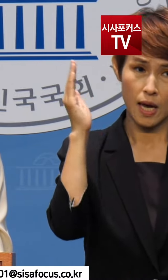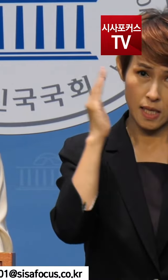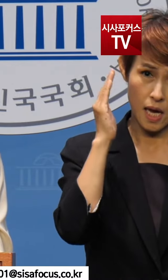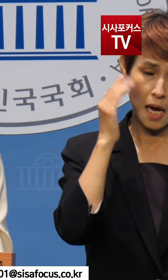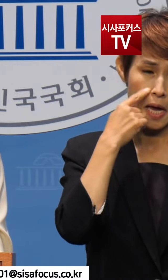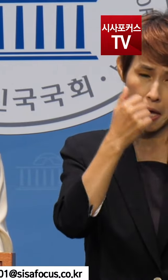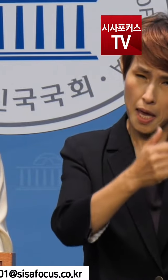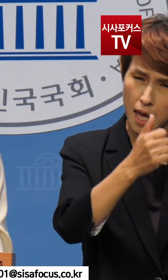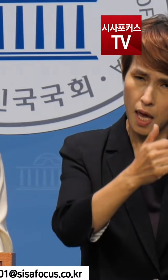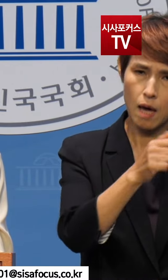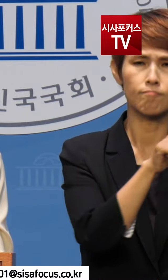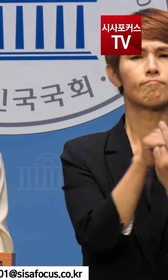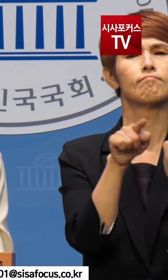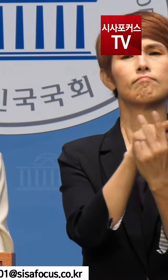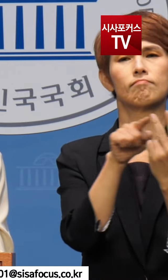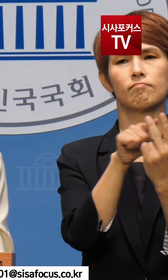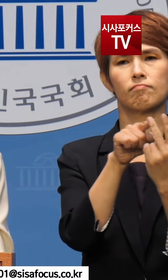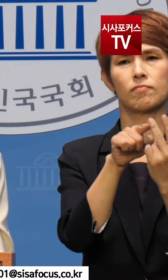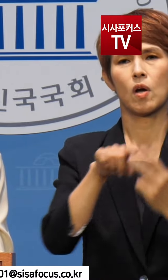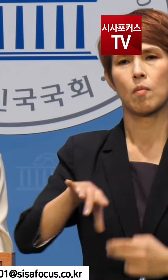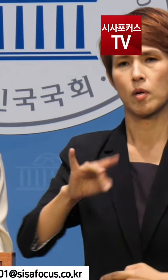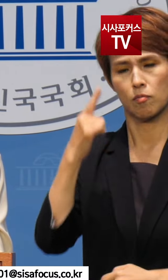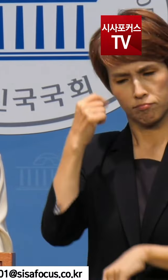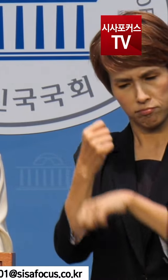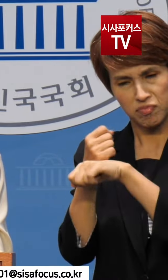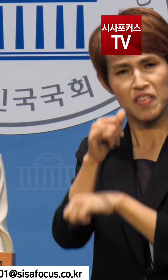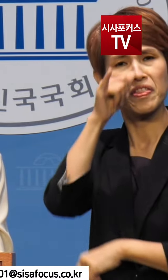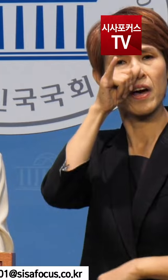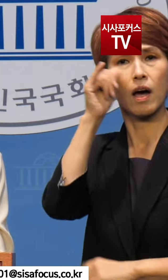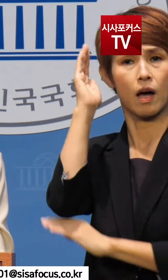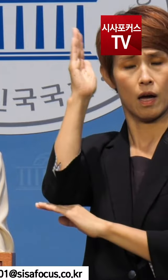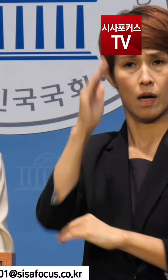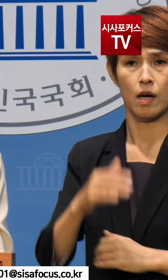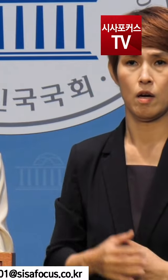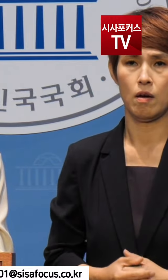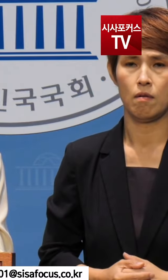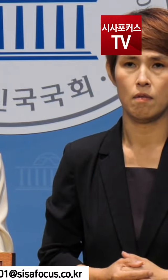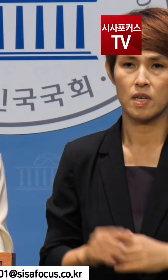대상으로 실험하는 것인지에 대해 선행 연구가 축적되어 왔다고 했습니다.